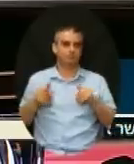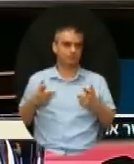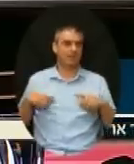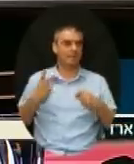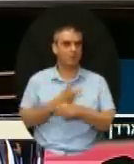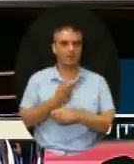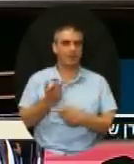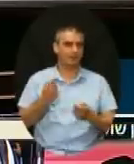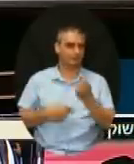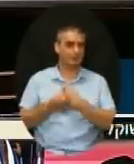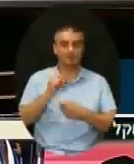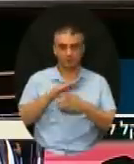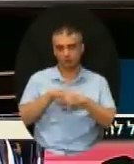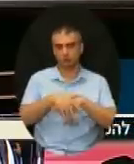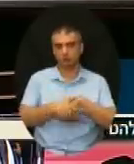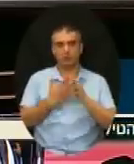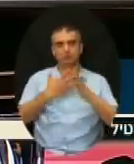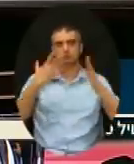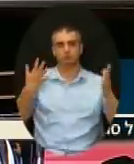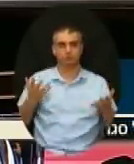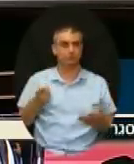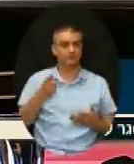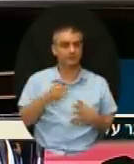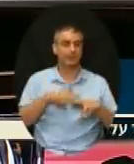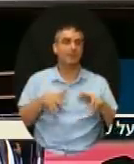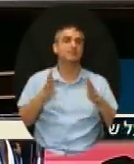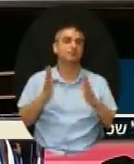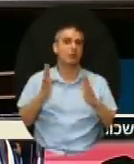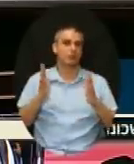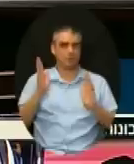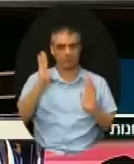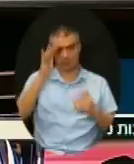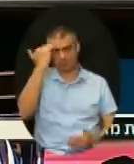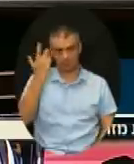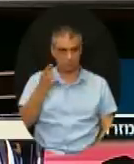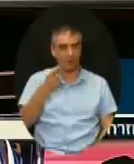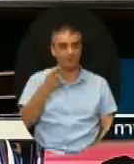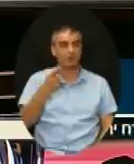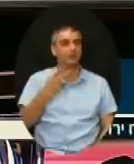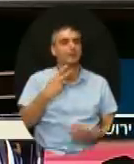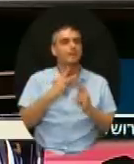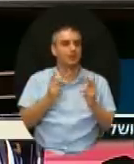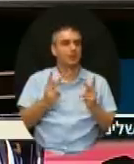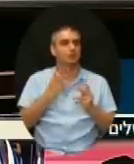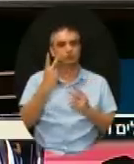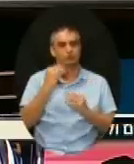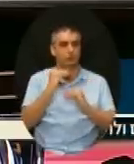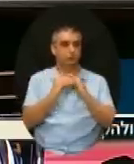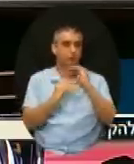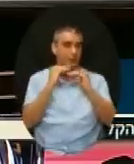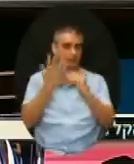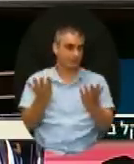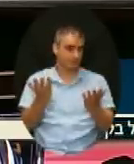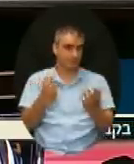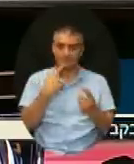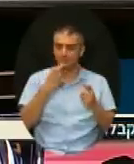משבית מסחר, ויש לו השלכות מרחיקות לכת. זה מצב מאוד מאוד חמור, אבל הוא מורכב, הפתרון שלו מורכב משני שלבים, מילה